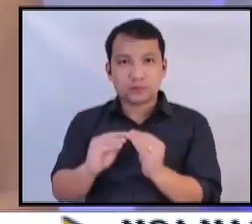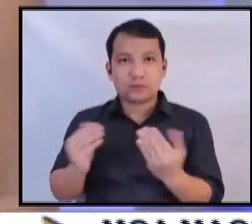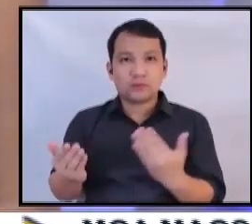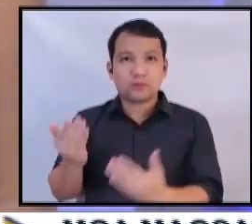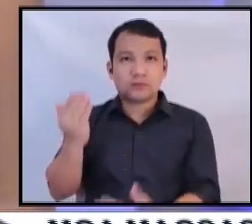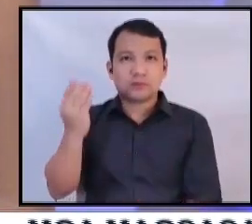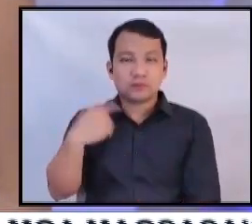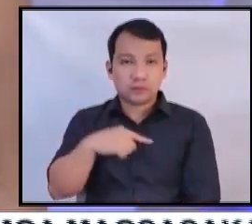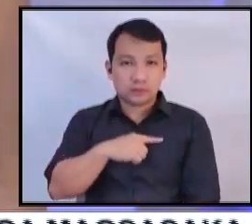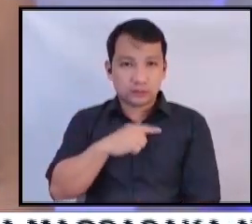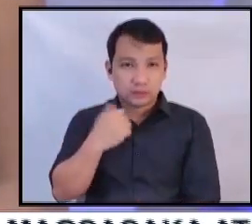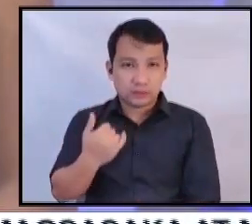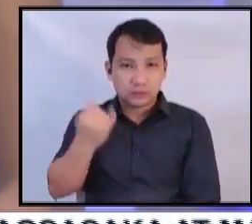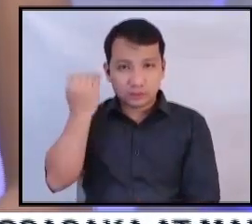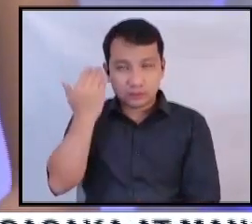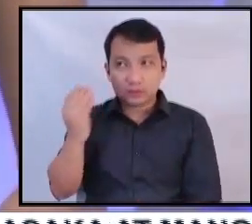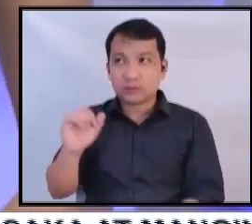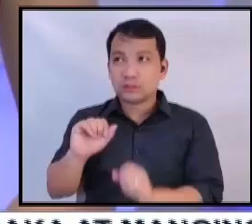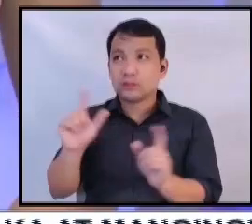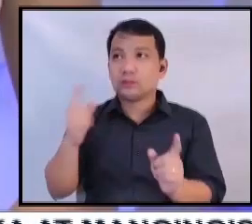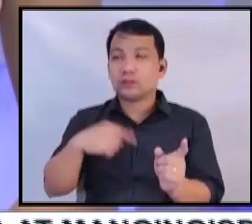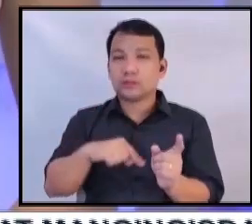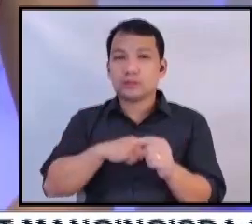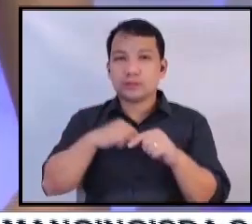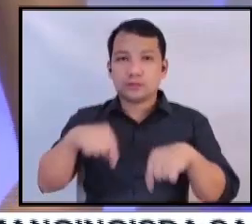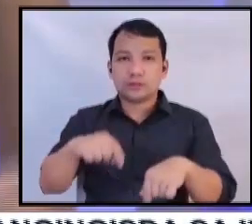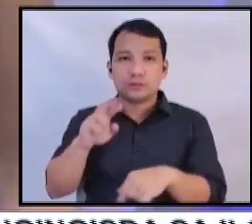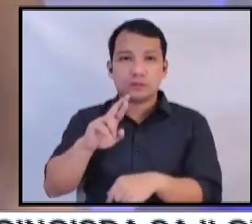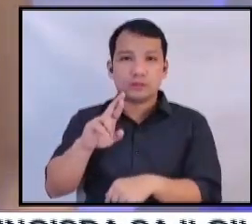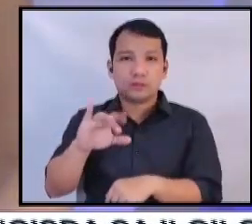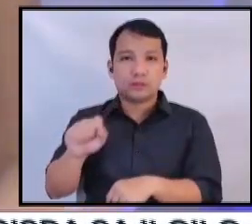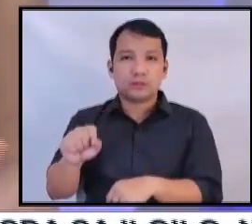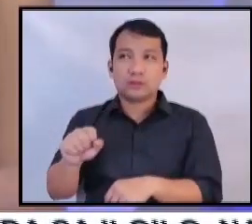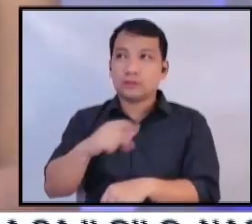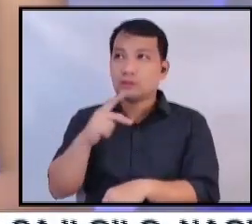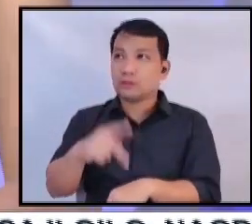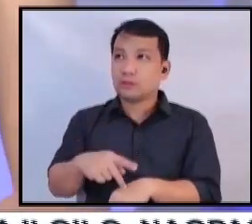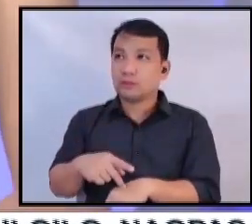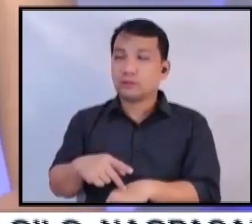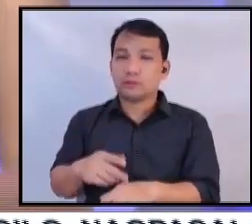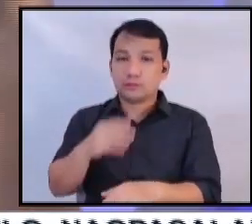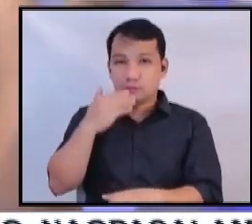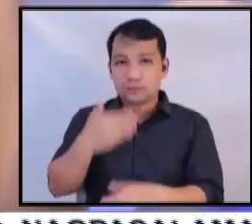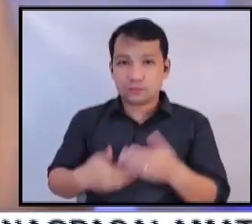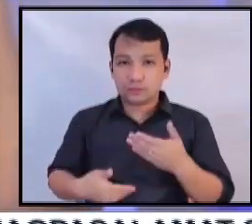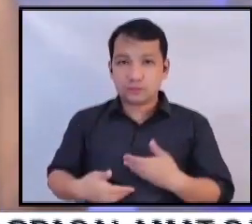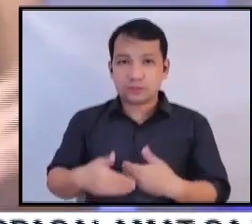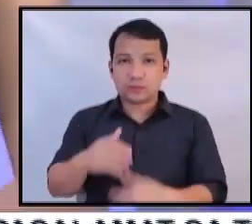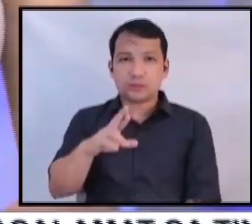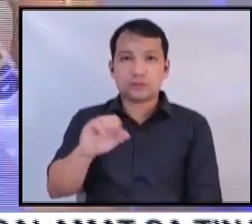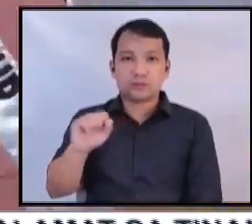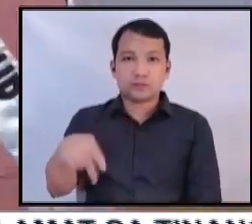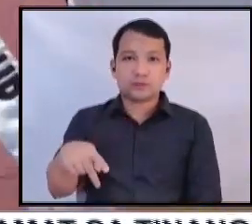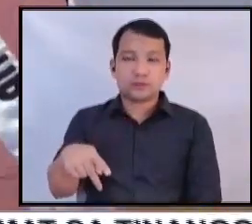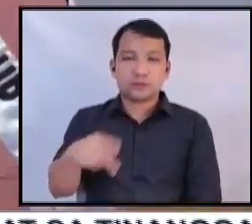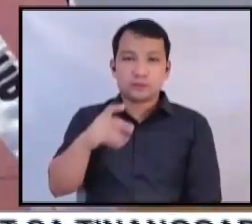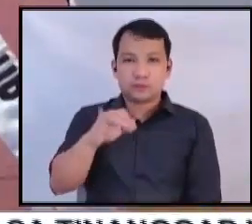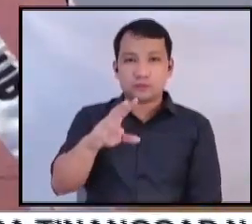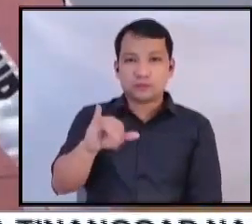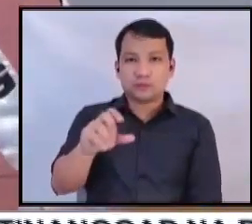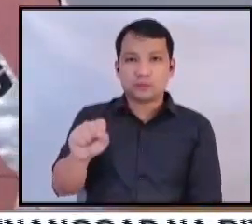sila live na live ito sa Rise and Shine Pilipinas. Welcome sa RSP, Mirna Esguerra, Binibining